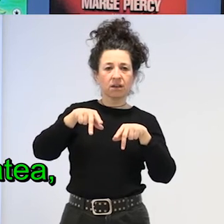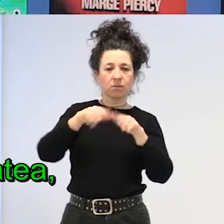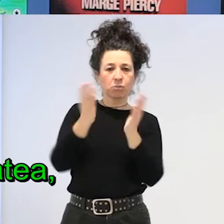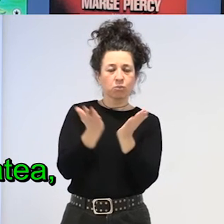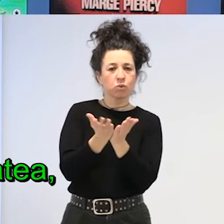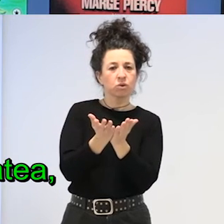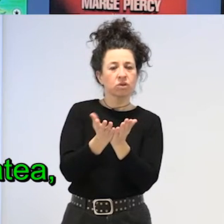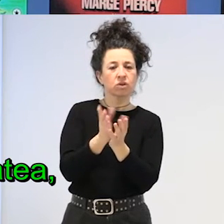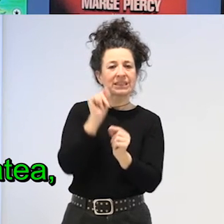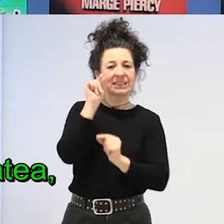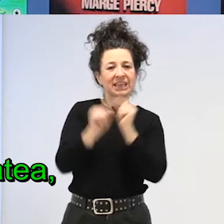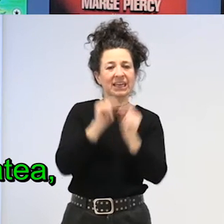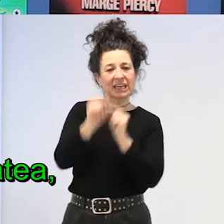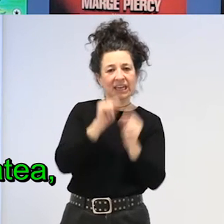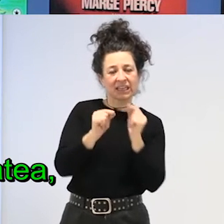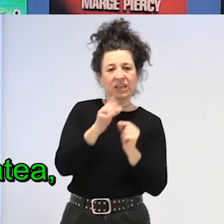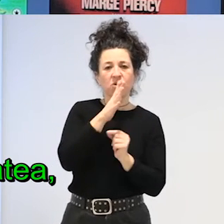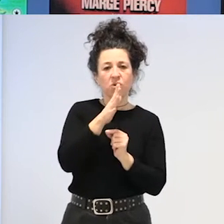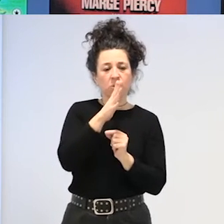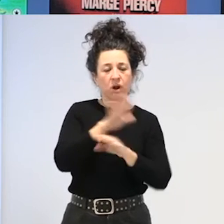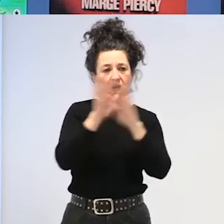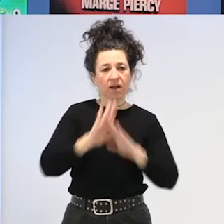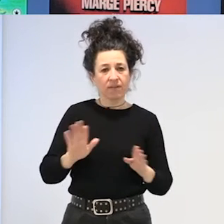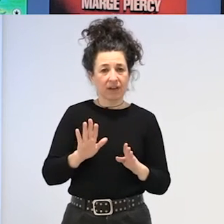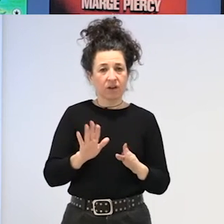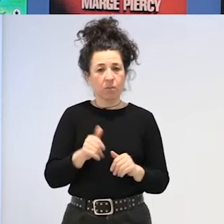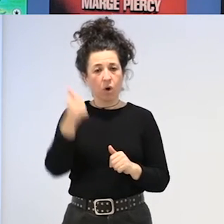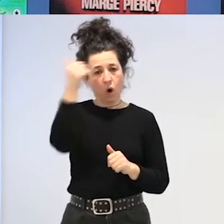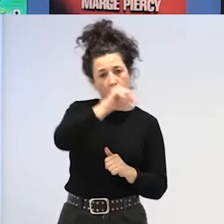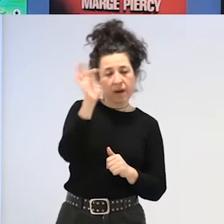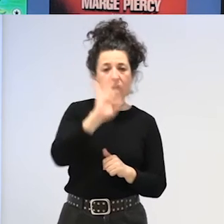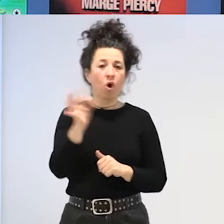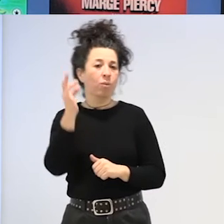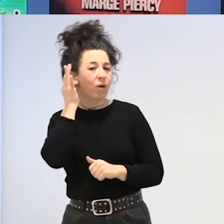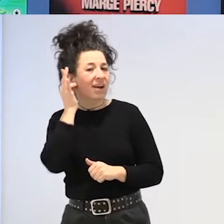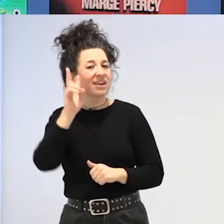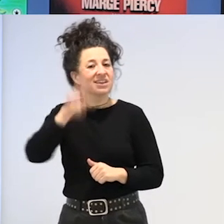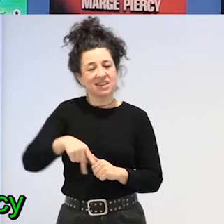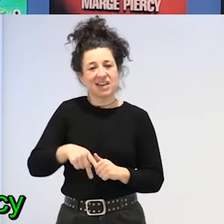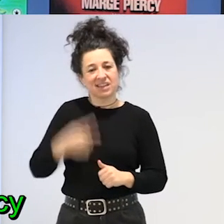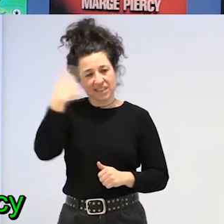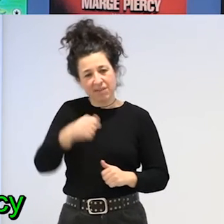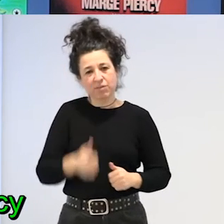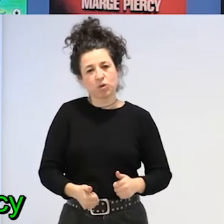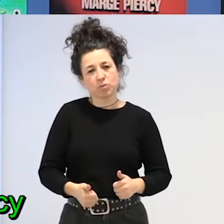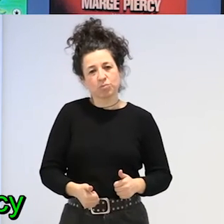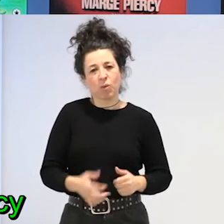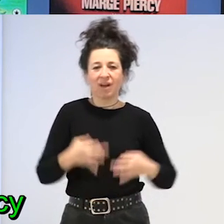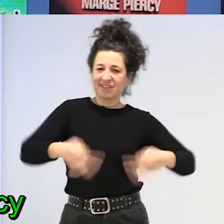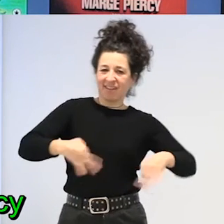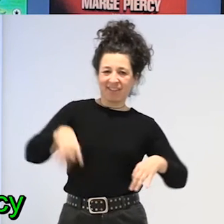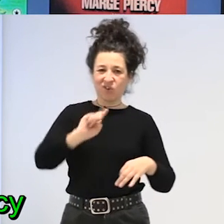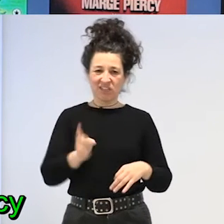ba, emakumea izatea eta gizona izatea dakigunez ba, askoz konplexuagoa dela, ezta? Eta,